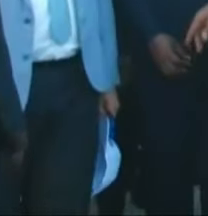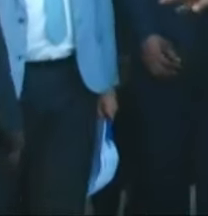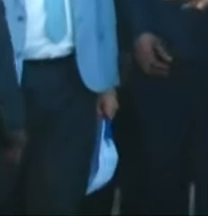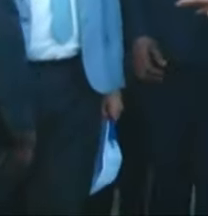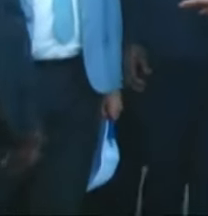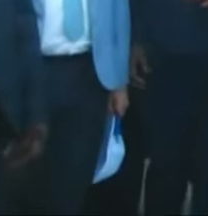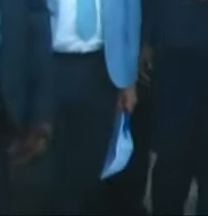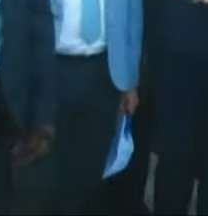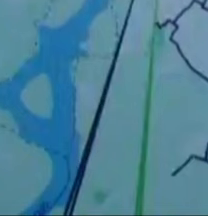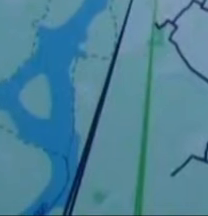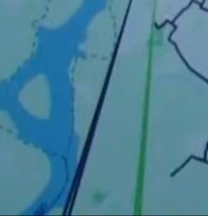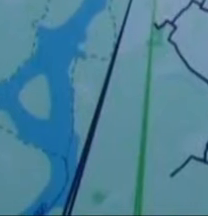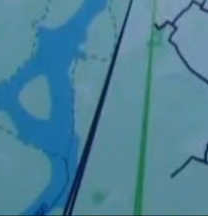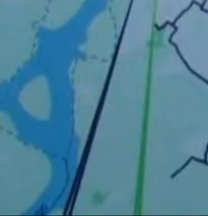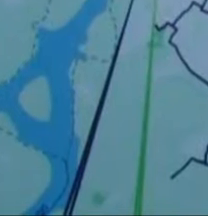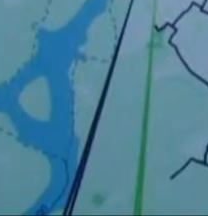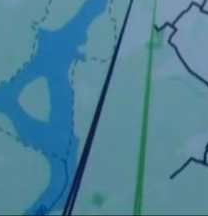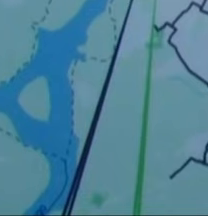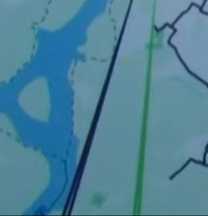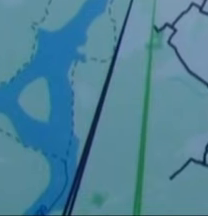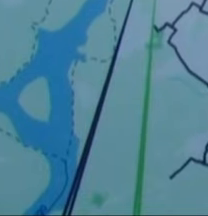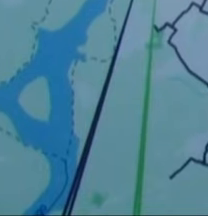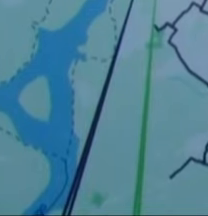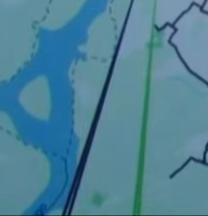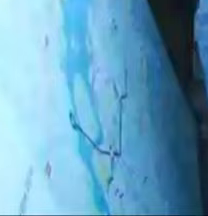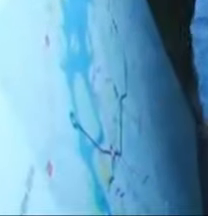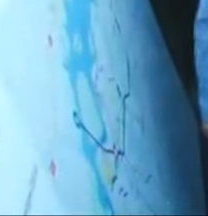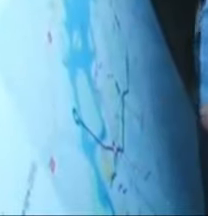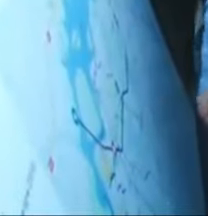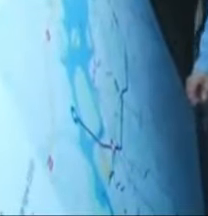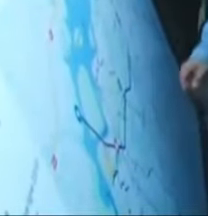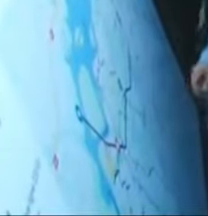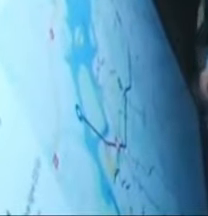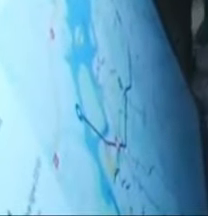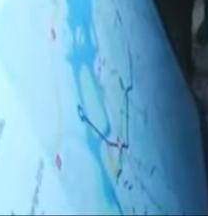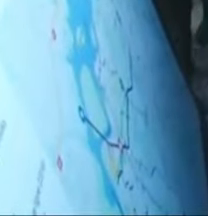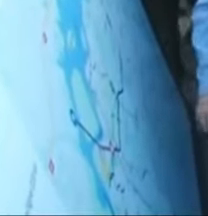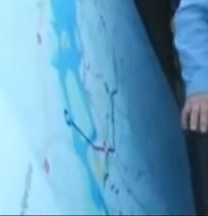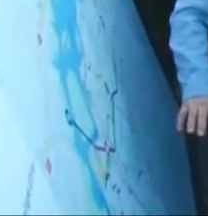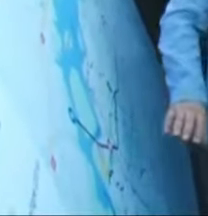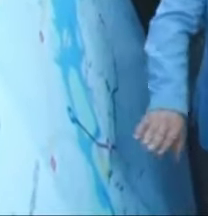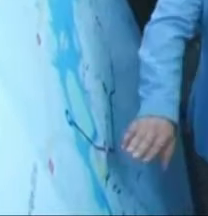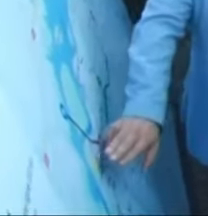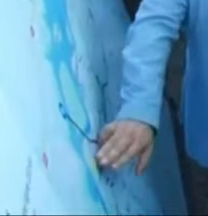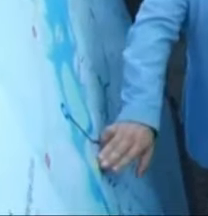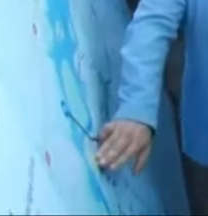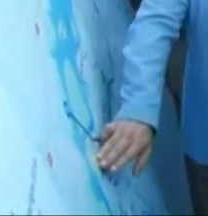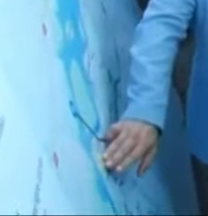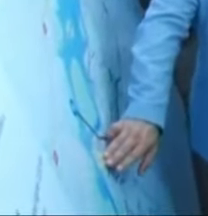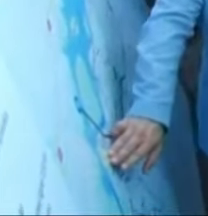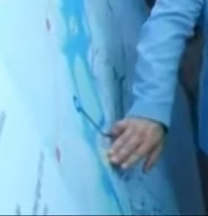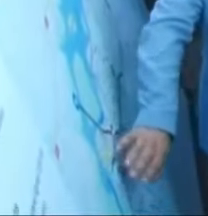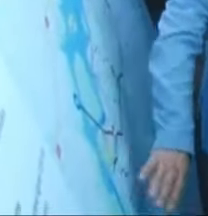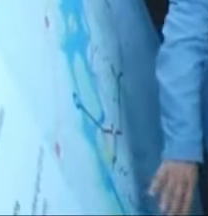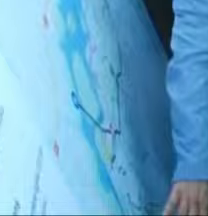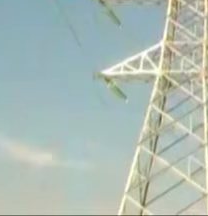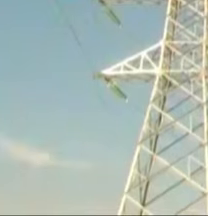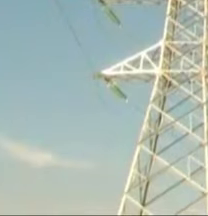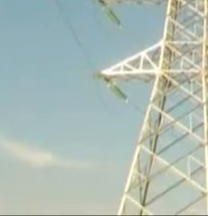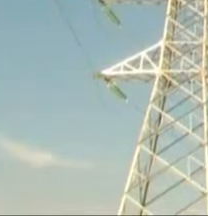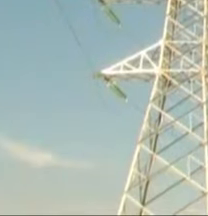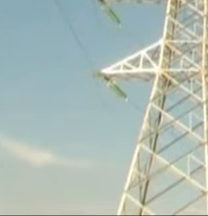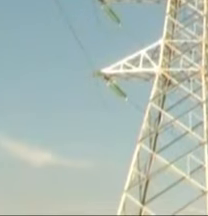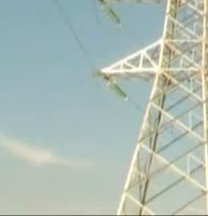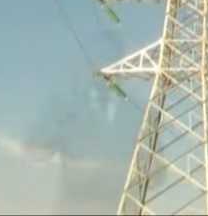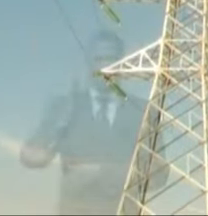toutes les explications sur le fonctionnement de ce poste. Il s'agit ici d'une ligne de 70 km avec 120 pylônes partis des